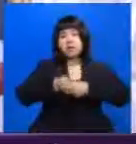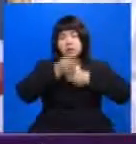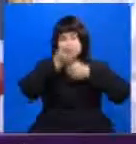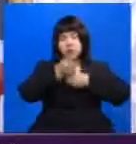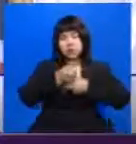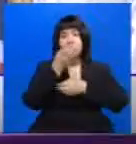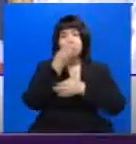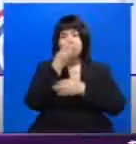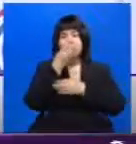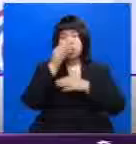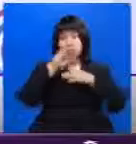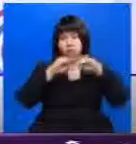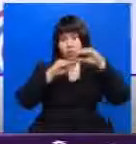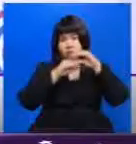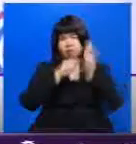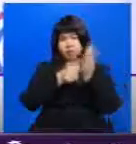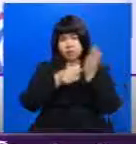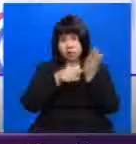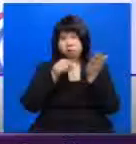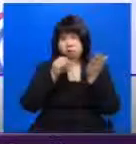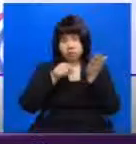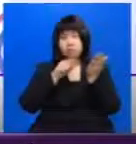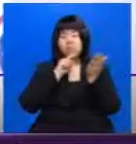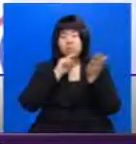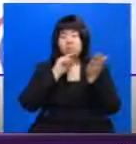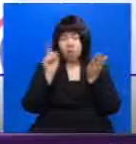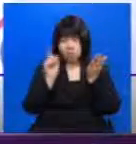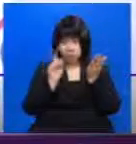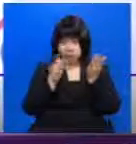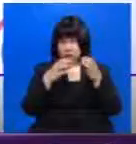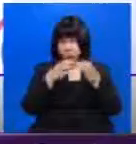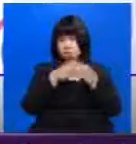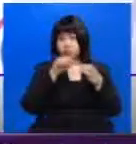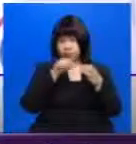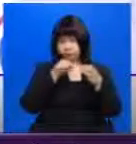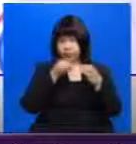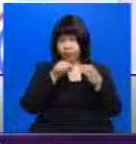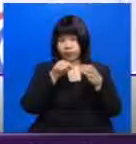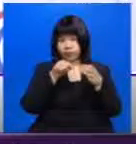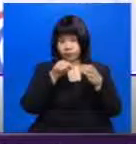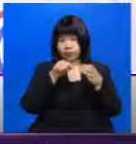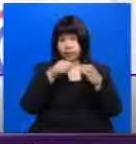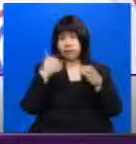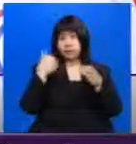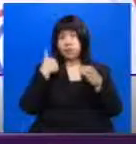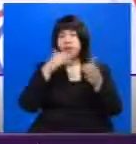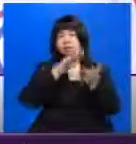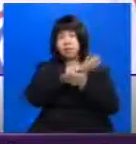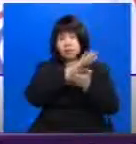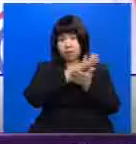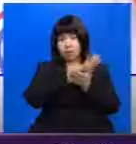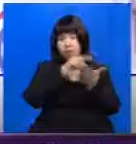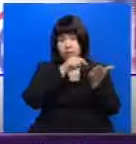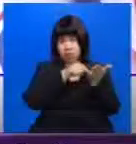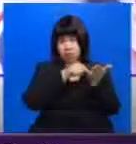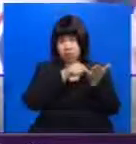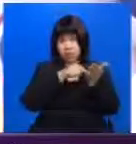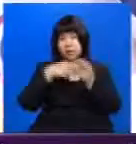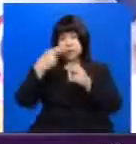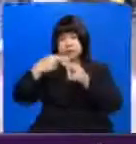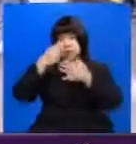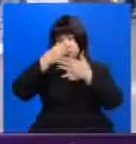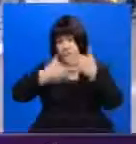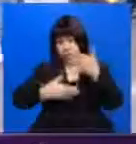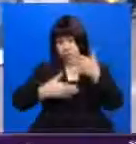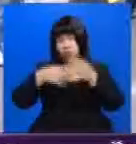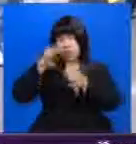ำนำข้าวนายพานุพงศ์กล่าวว่ากลุ่มเครือข่ายพสกนิกรชาวนาไทยที่มีใบประทวนและขึ้นทะเบียนกับทกส.